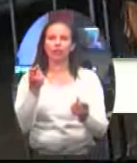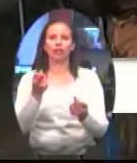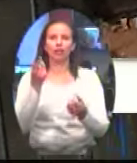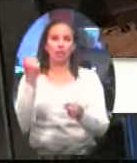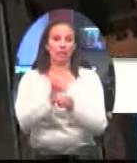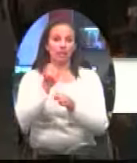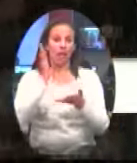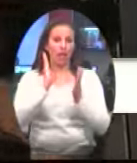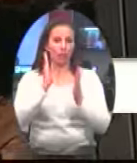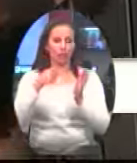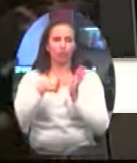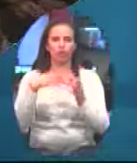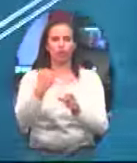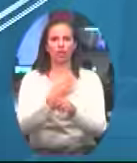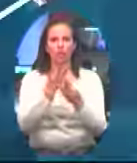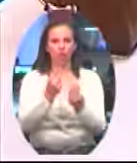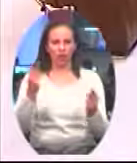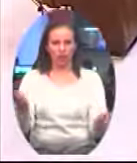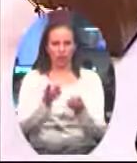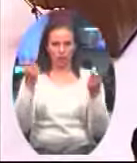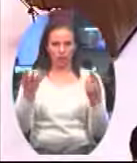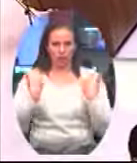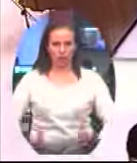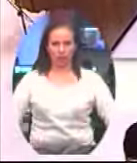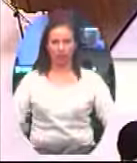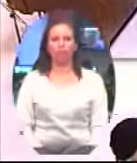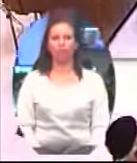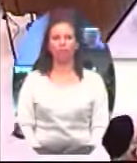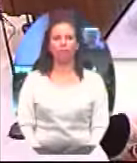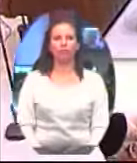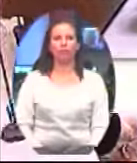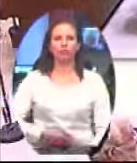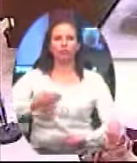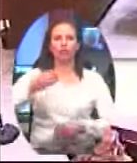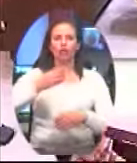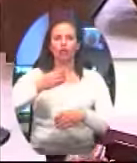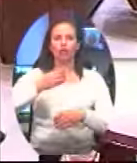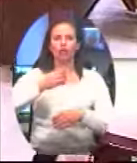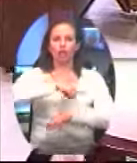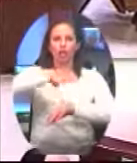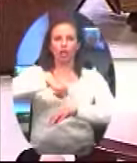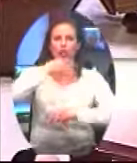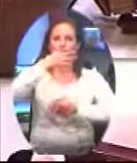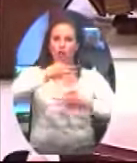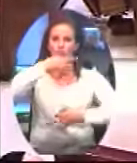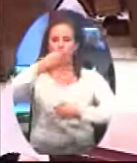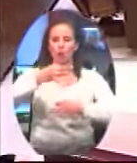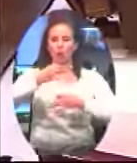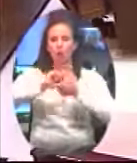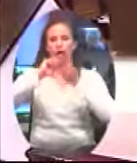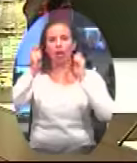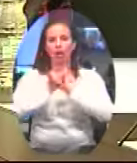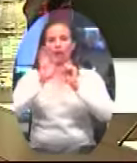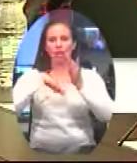אלימות על מנת לבצע חיפוש. האם שעת שאלות תחליף כמה מהצעות אי האמון בממשלה? חברי